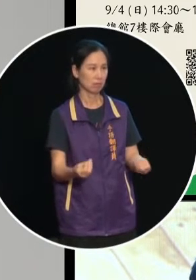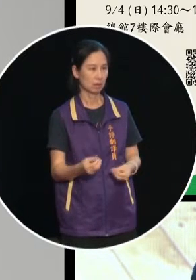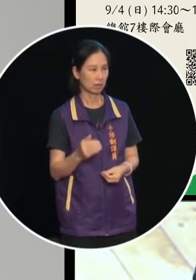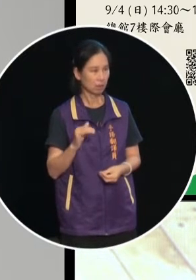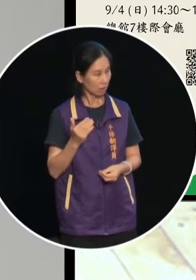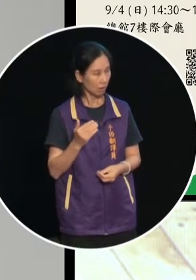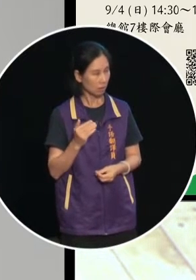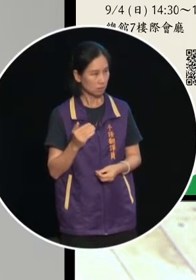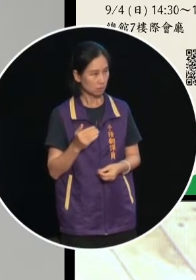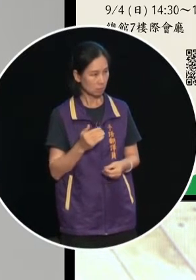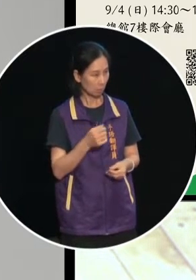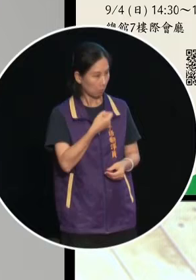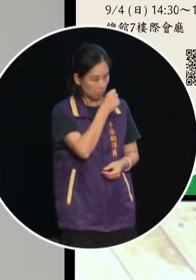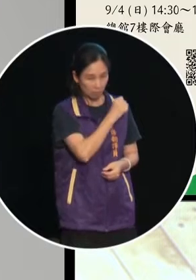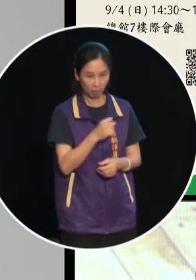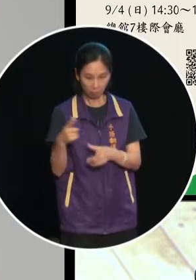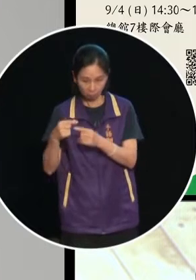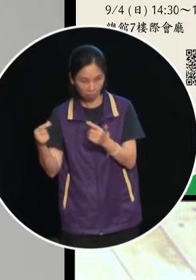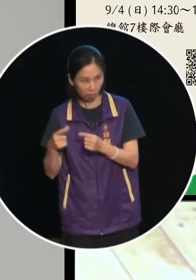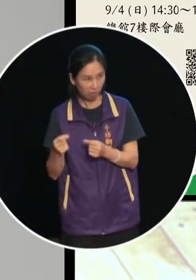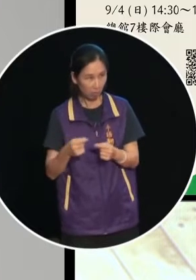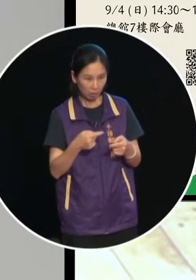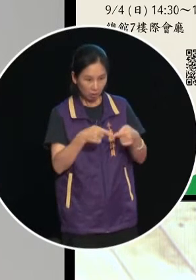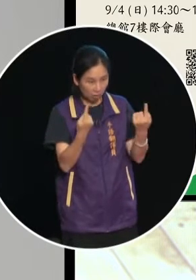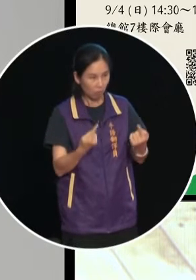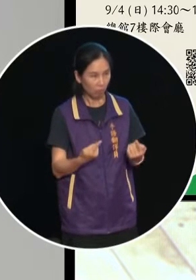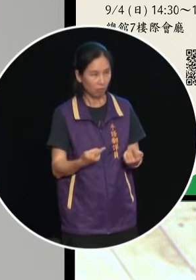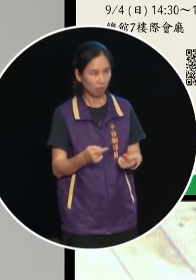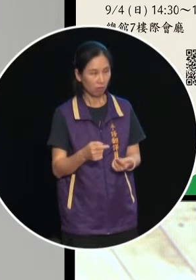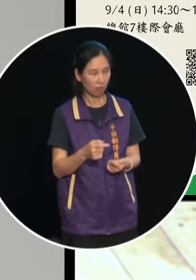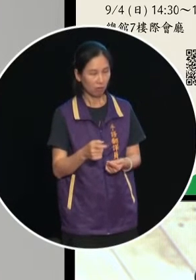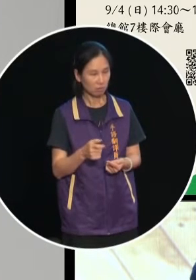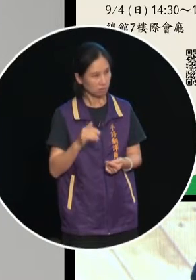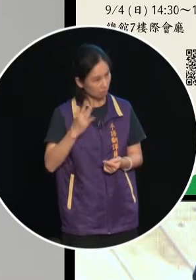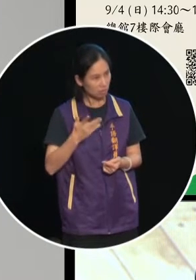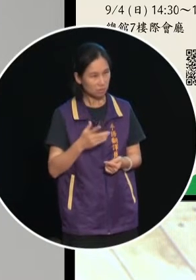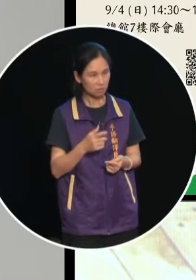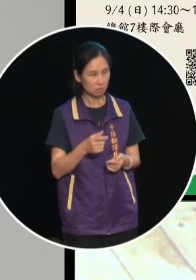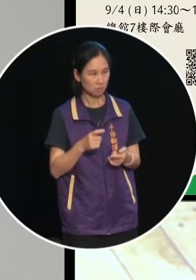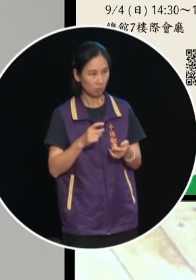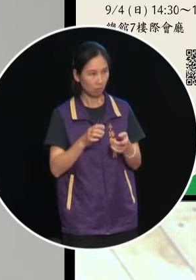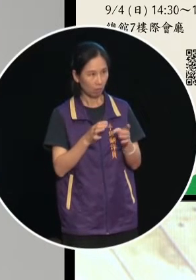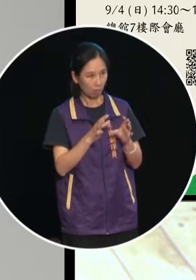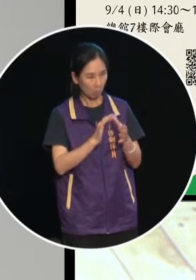50年，没有外交，不过还是现在这么好的关系，很奇怪的。